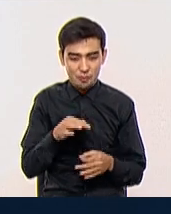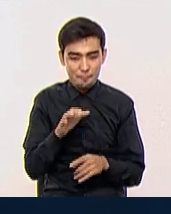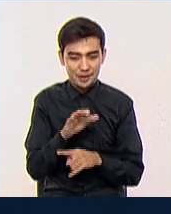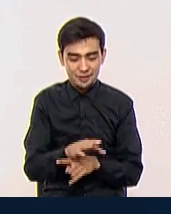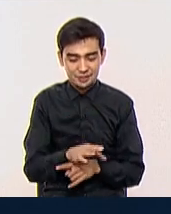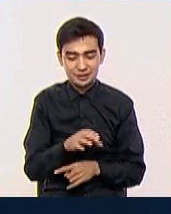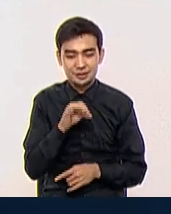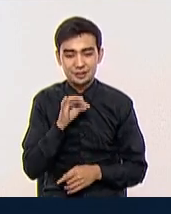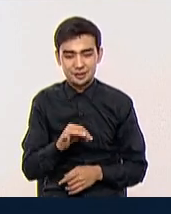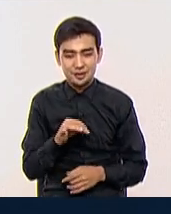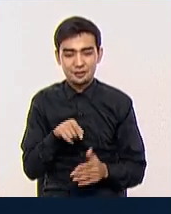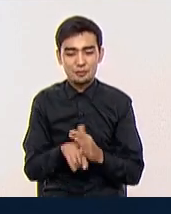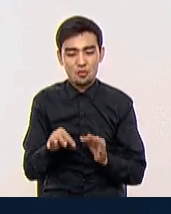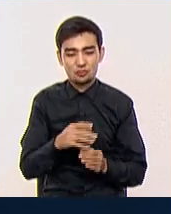қаулыда